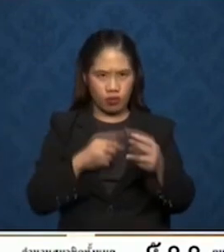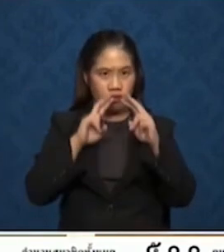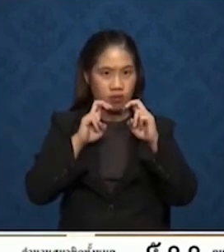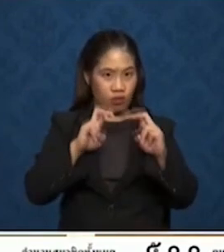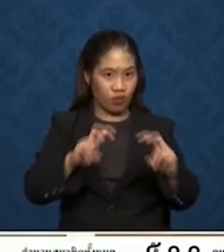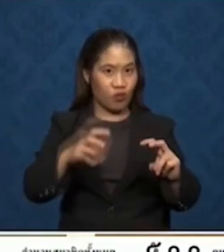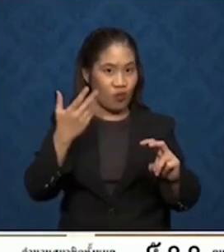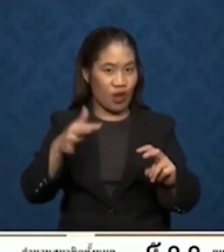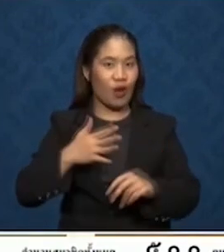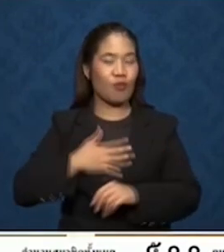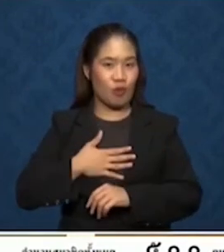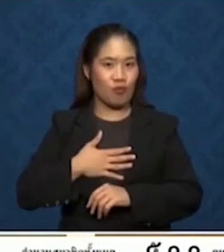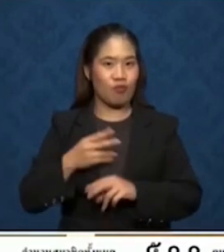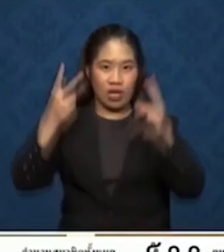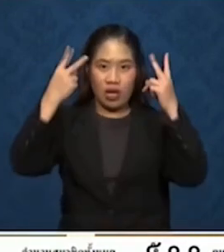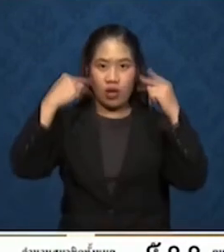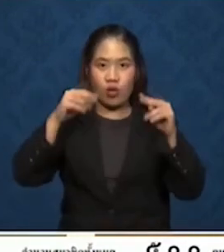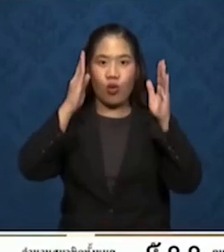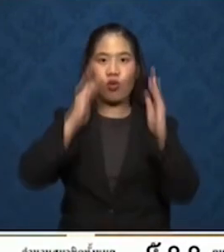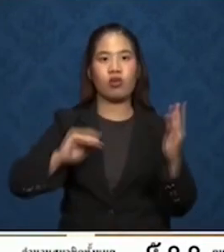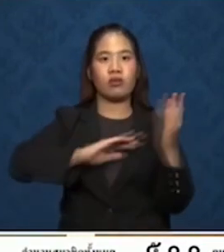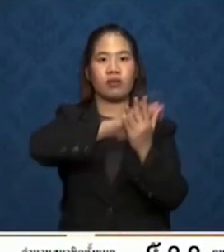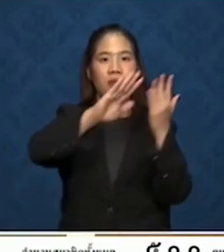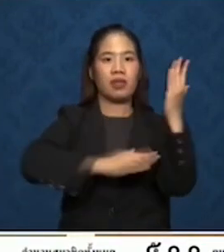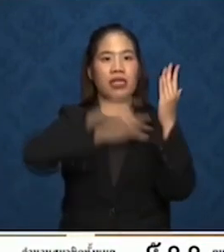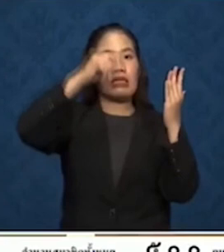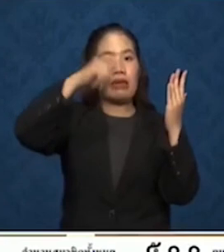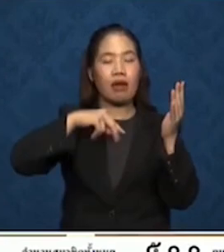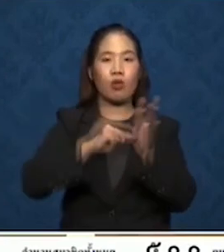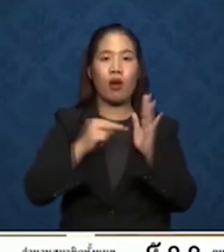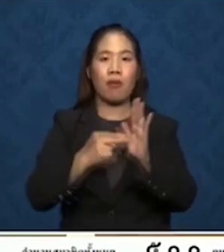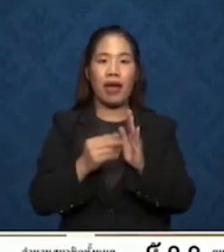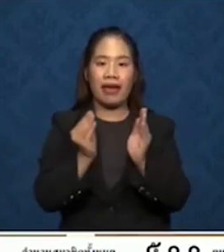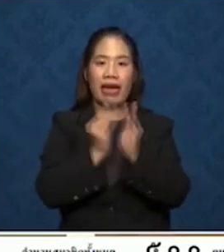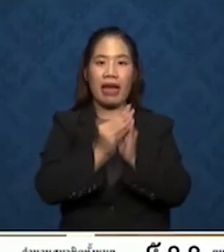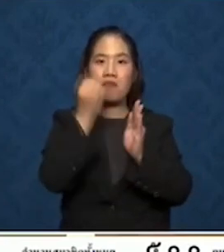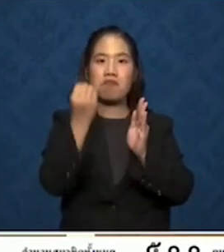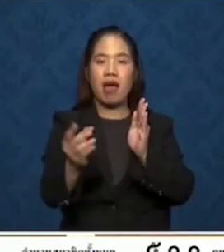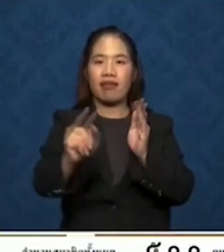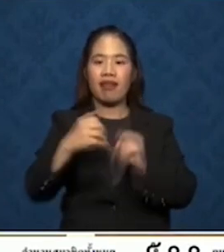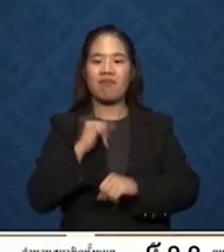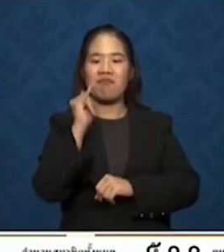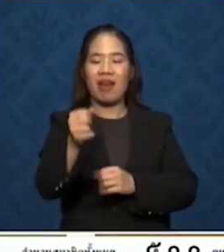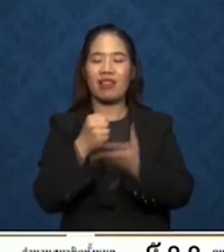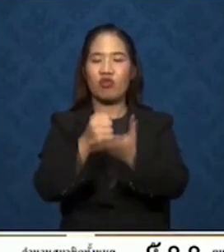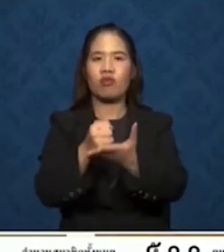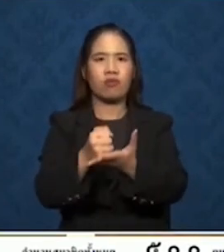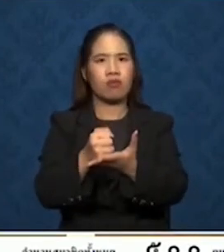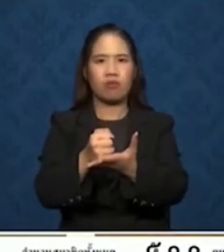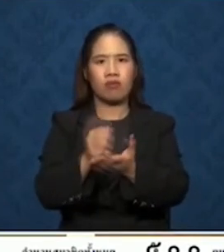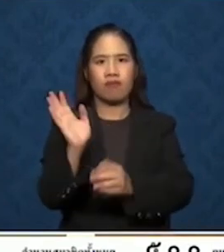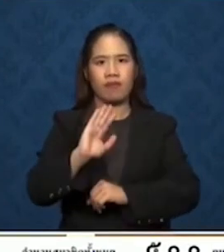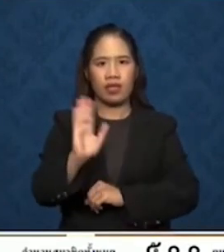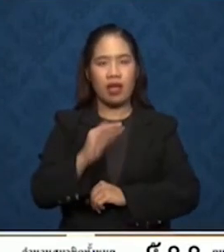ว่าผมเป็นนายกของคนทั้งประเทศไม่เคยแบ่งแยกพื้นที่ตามคะแนนเสียงที่ได้รับนะครับการที่ผมลงไปพื้นที่